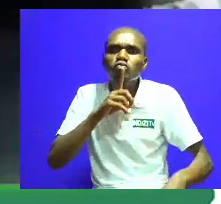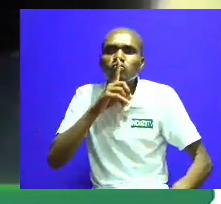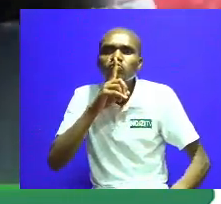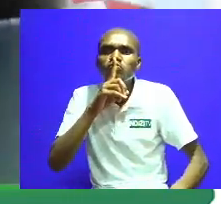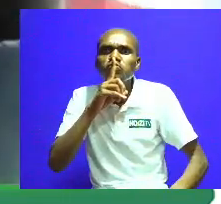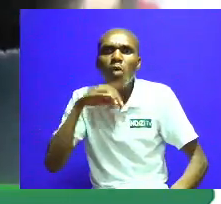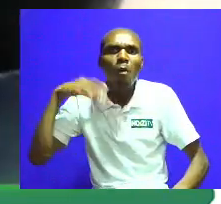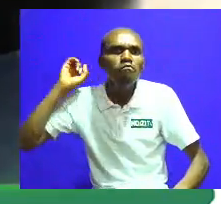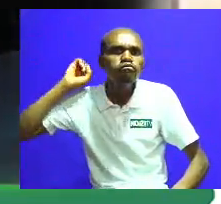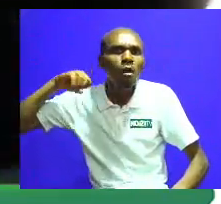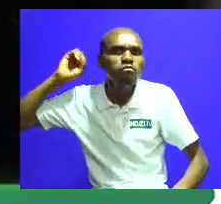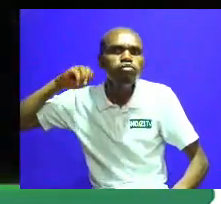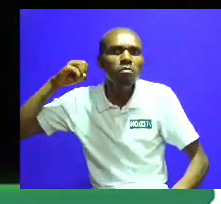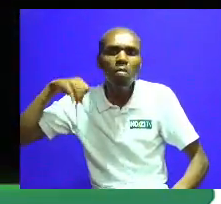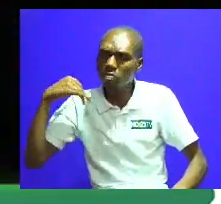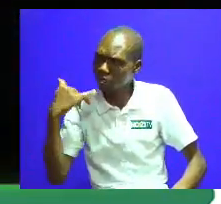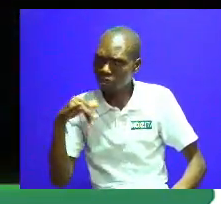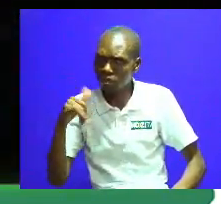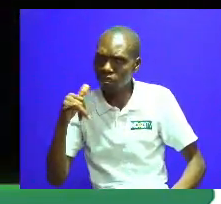sauti yote natoa.